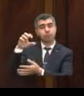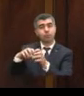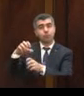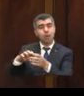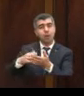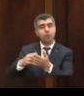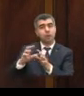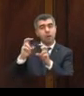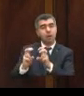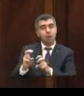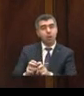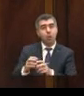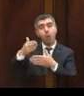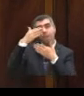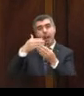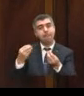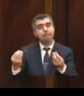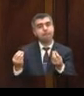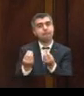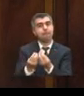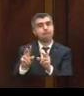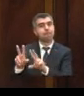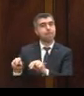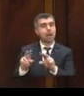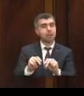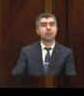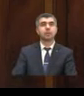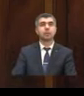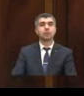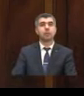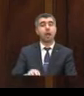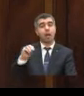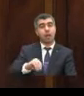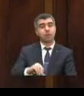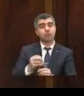من المنتوجات الفلاحية، في هذا الخضم برزت مرة أخرى